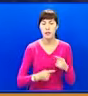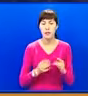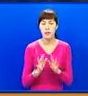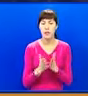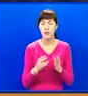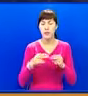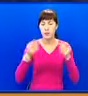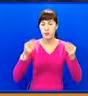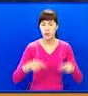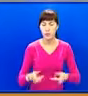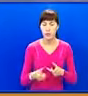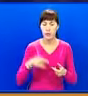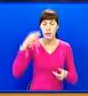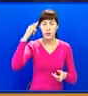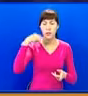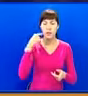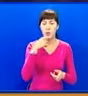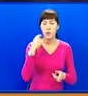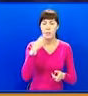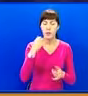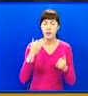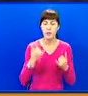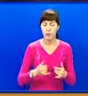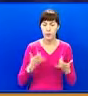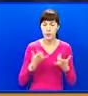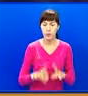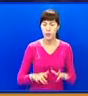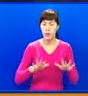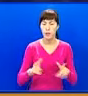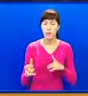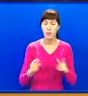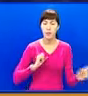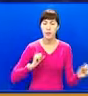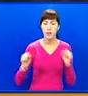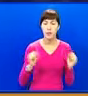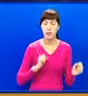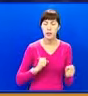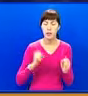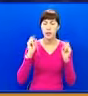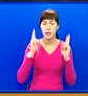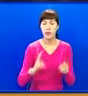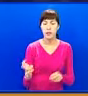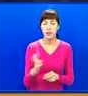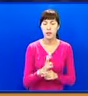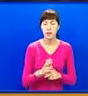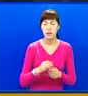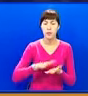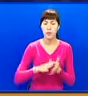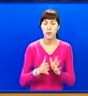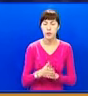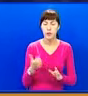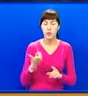келе жатырмын орыс қазақ тілдерінде. Бүгінгі туған елге жасап отқан сапарымыз, арнайы келіп отқан миссиямыз